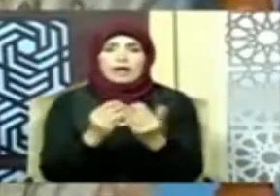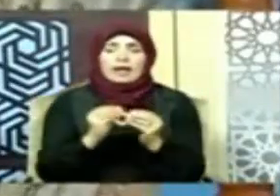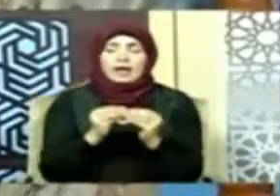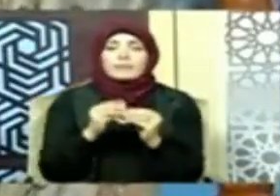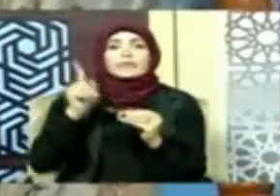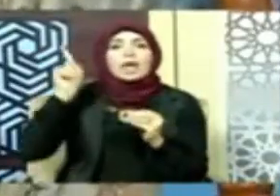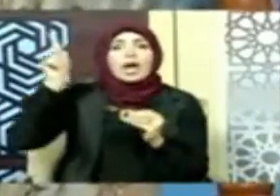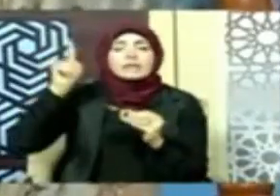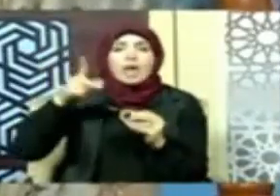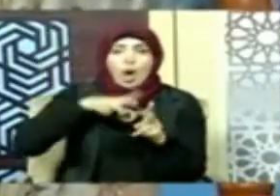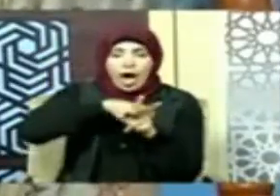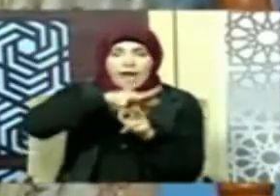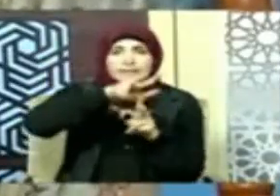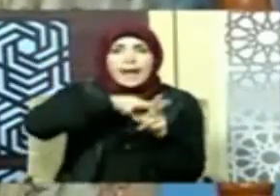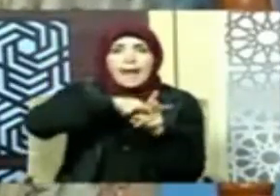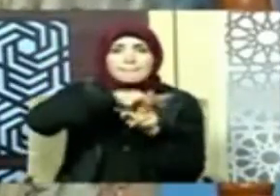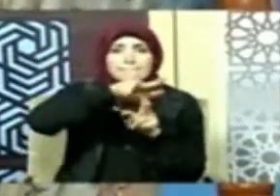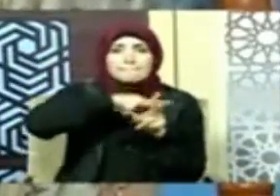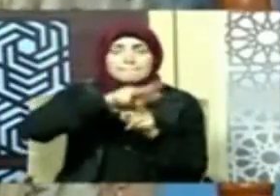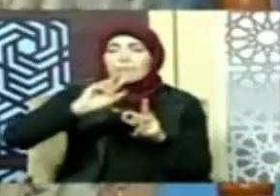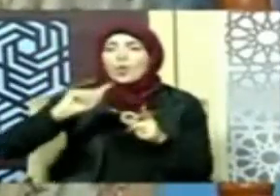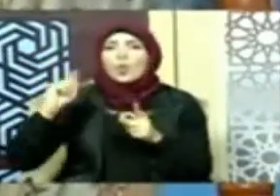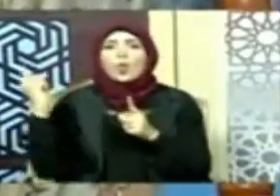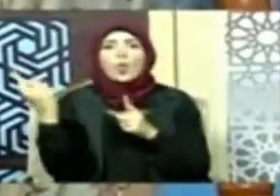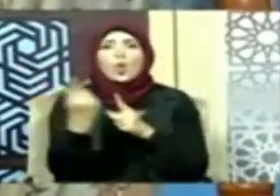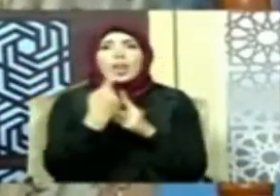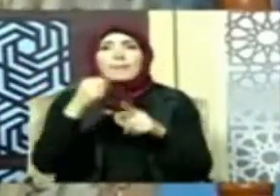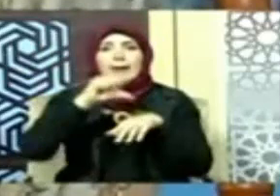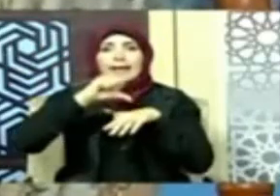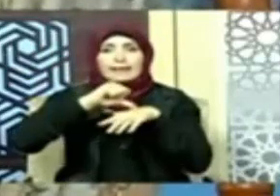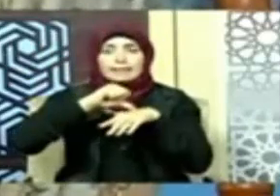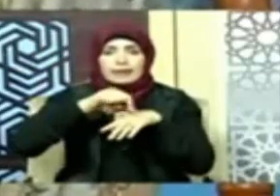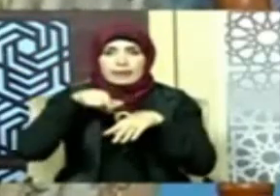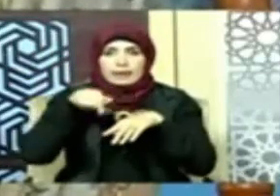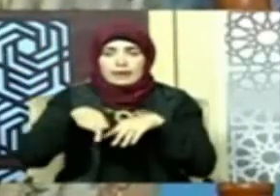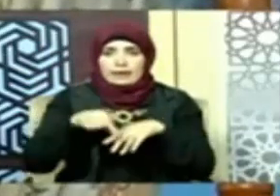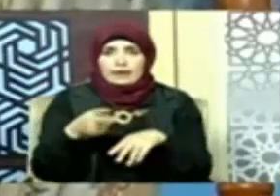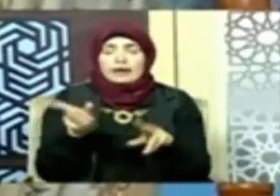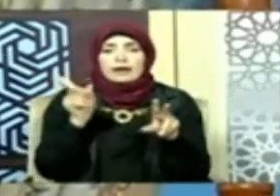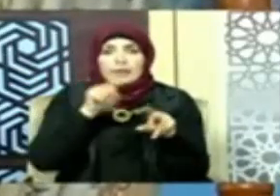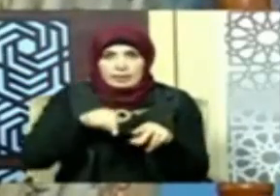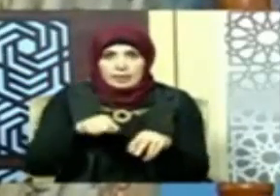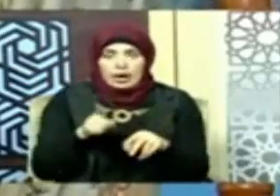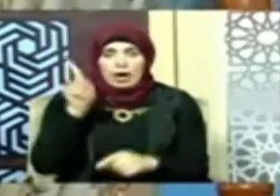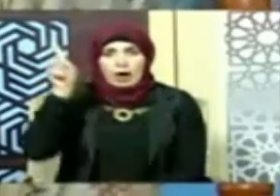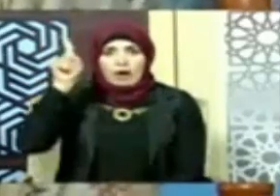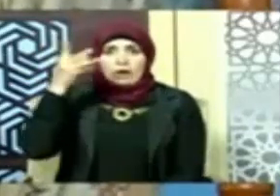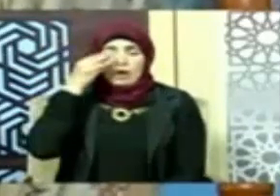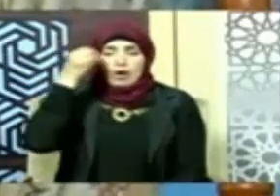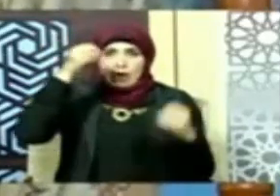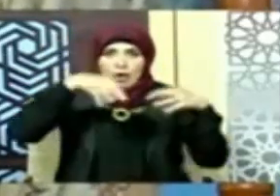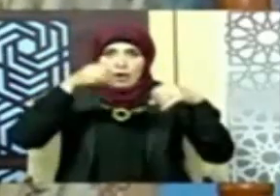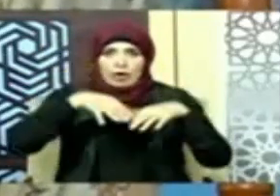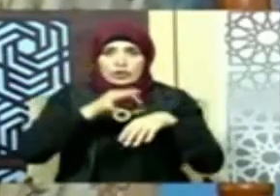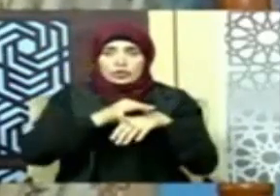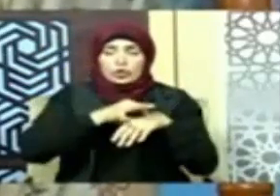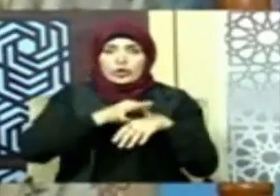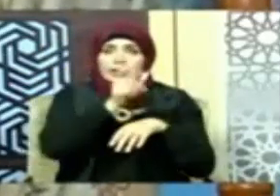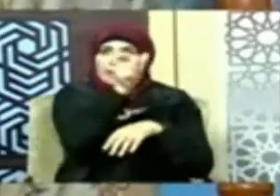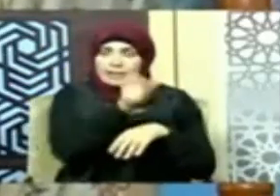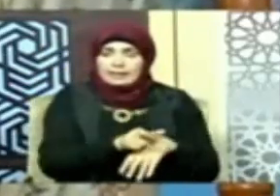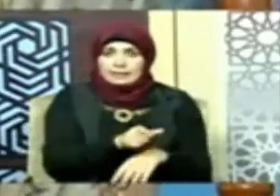أتاه الهلاك من كل مكان. وكما أن الله يرزق الإنسان من حيث